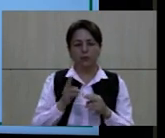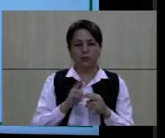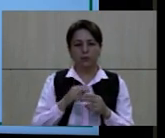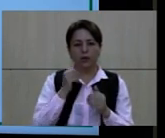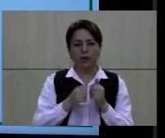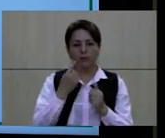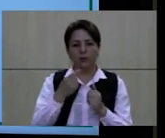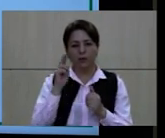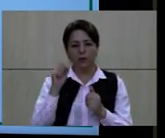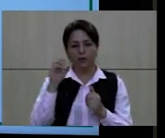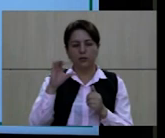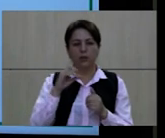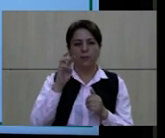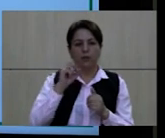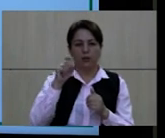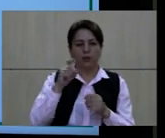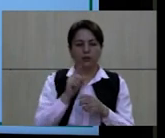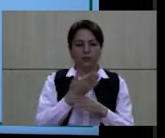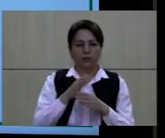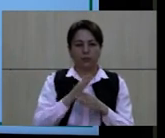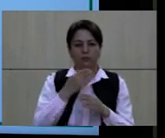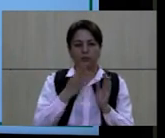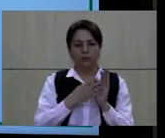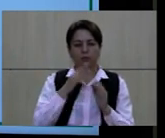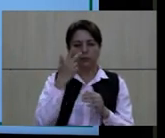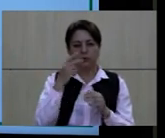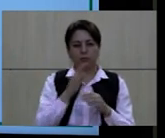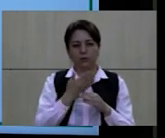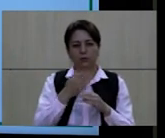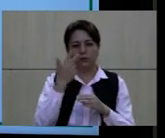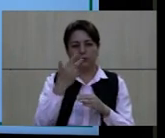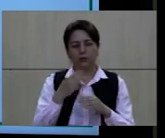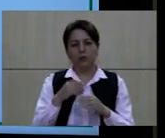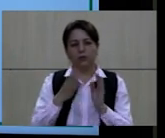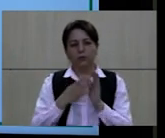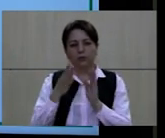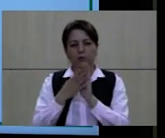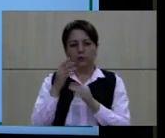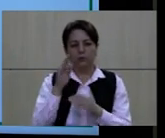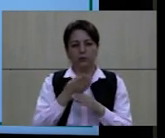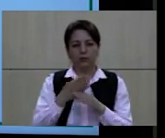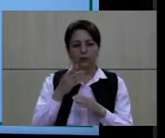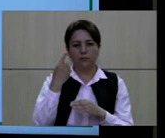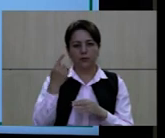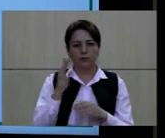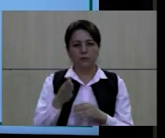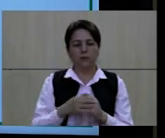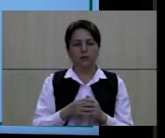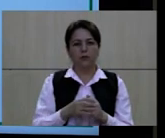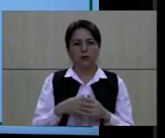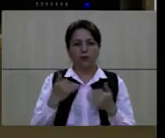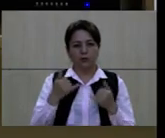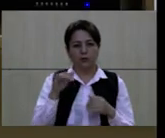har bir kasrning maxrajiga bo'lamiz. 9 ni 3 ga bo'lsak 3 tadan, 9 ni 9 ga bo'lsak 1 tadan.